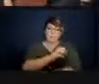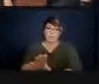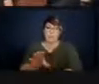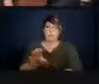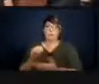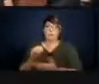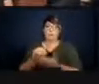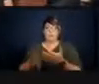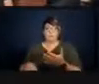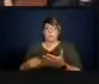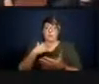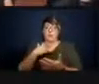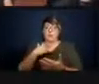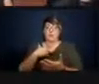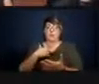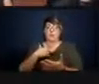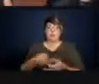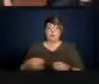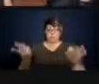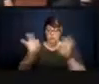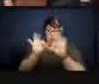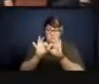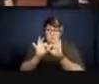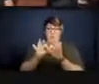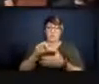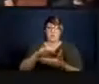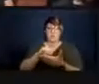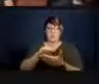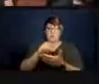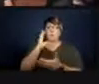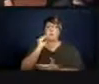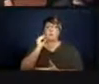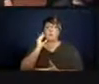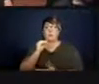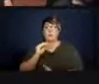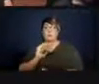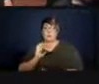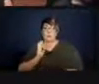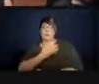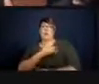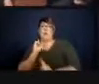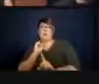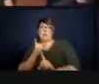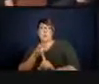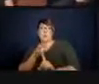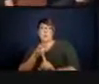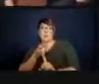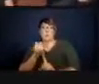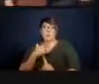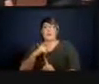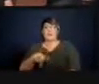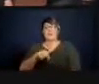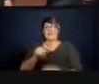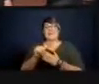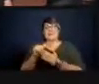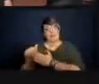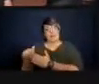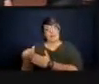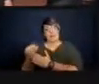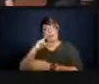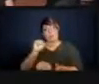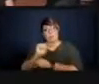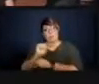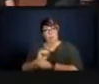Lengo kuu la kuwa na shule hii ni kuwatayarisha wanafunzi wetu na kuwapa nafasi ili